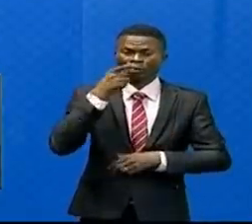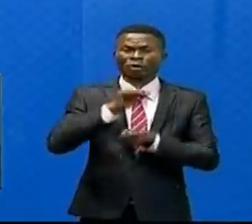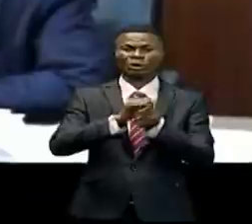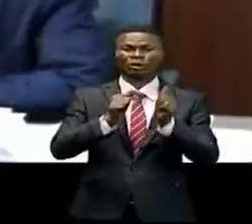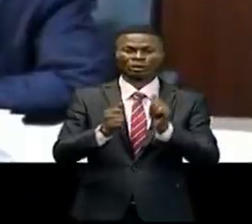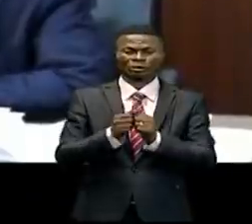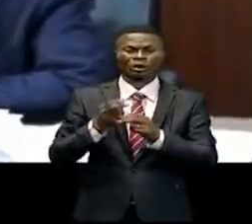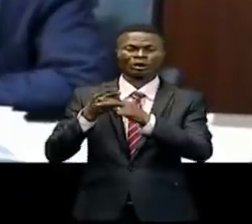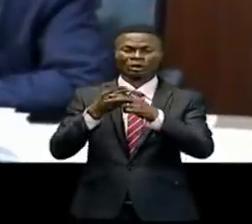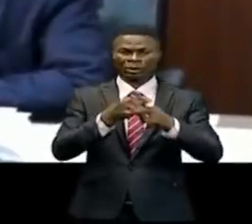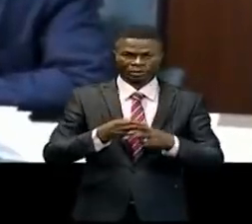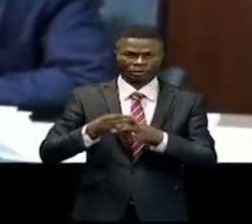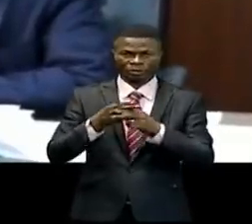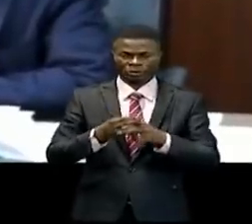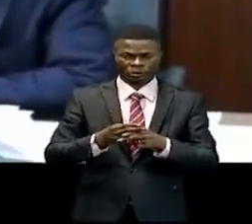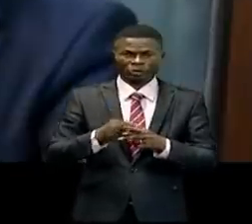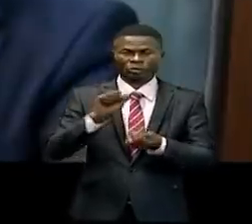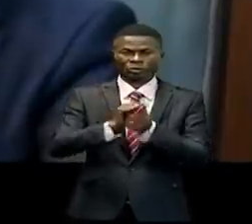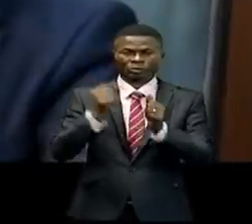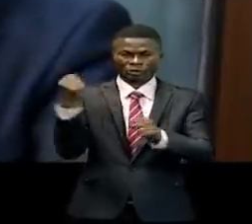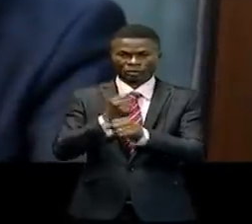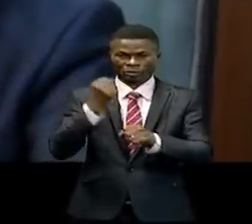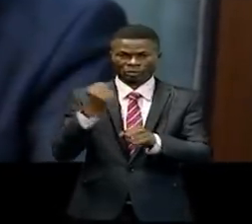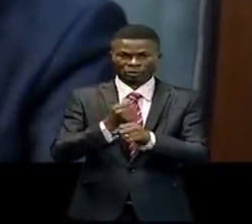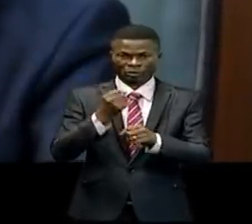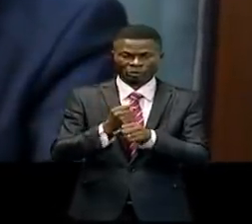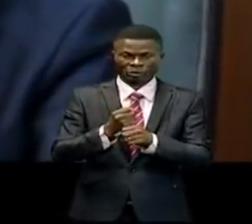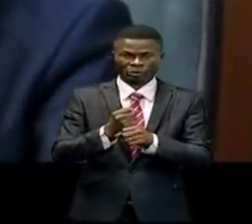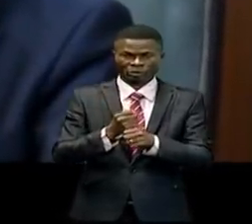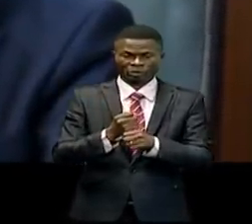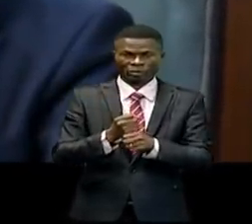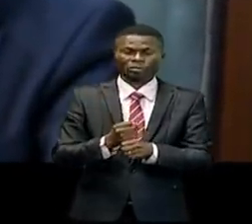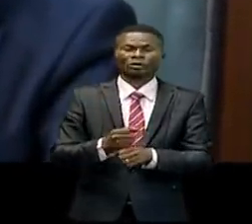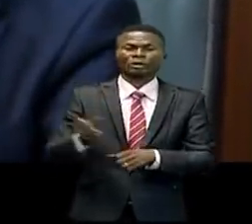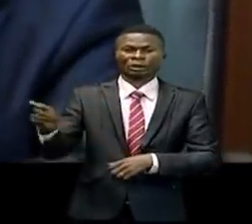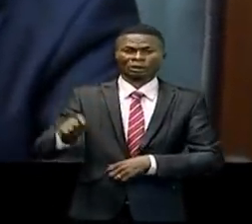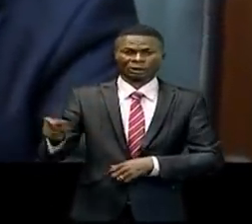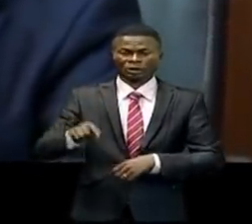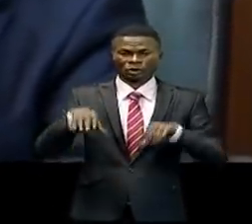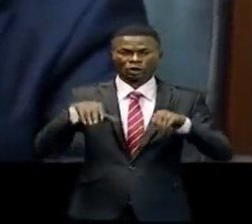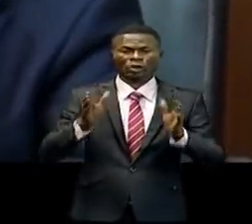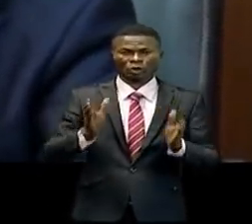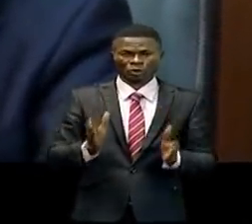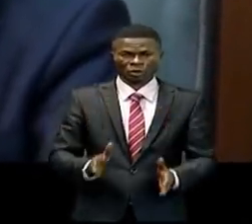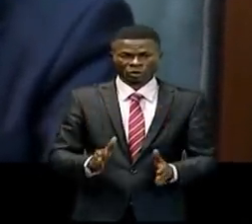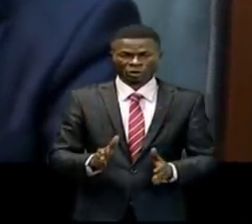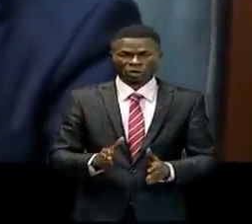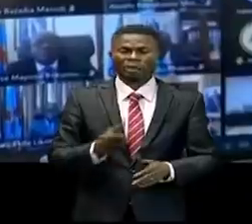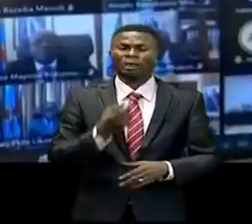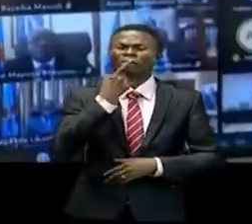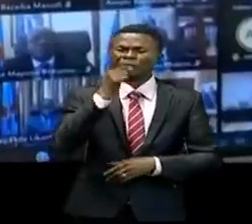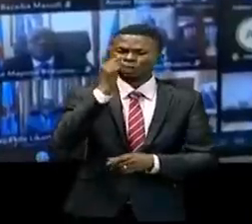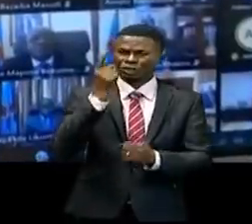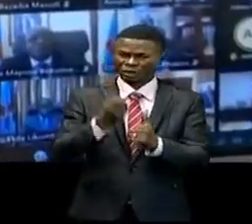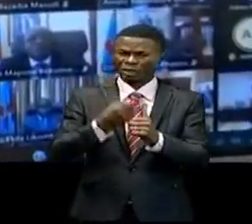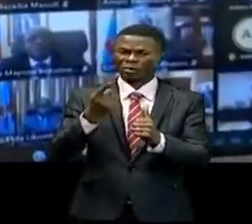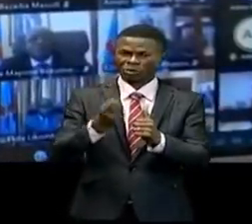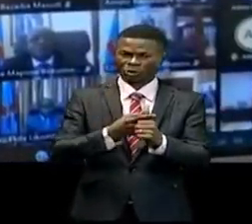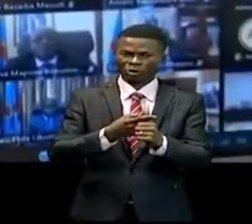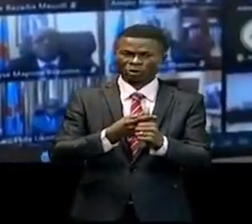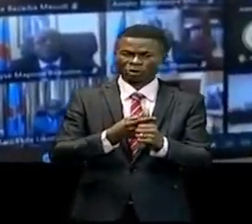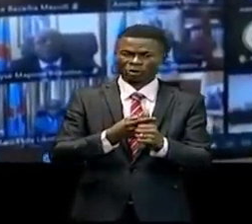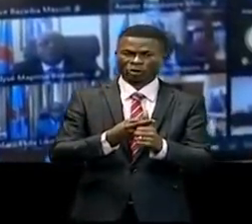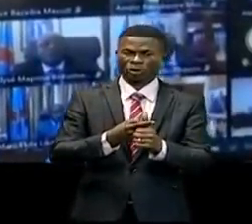situation sécuritaire dans les zones opérationnelles dans l'étendue du territoire congolais. Il s'est spécifiquement penché sur